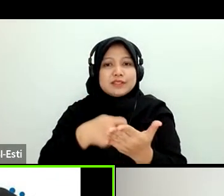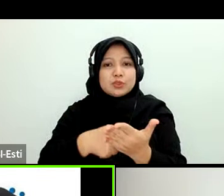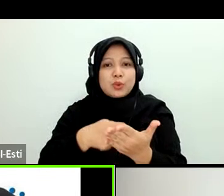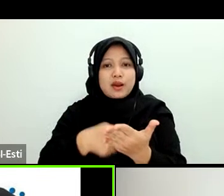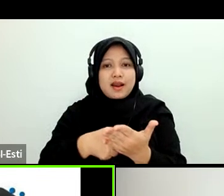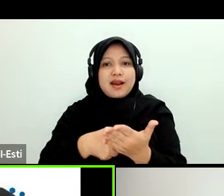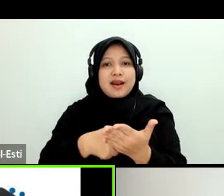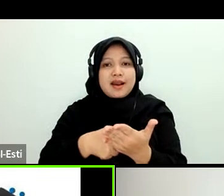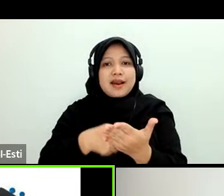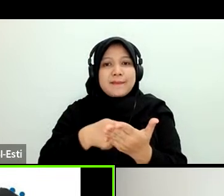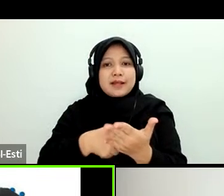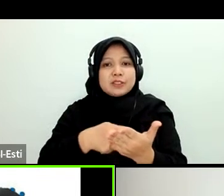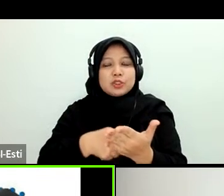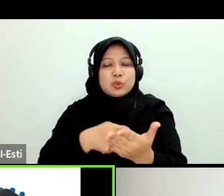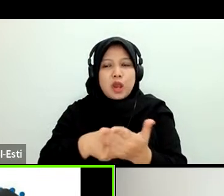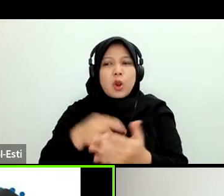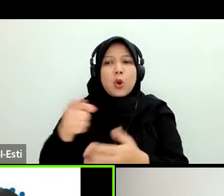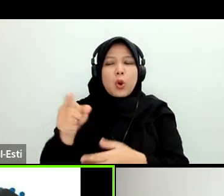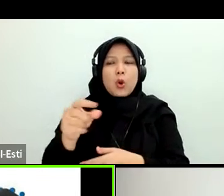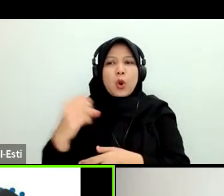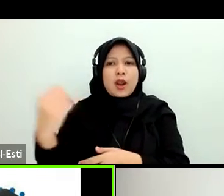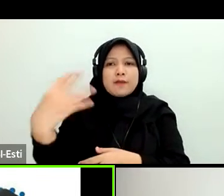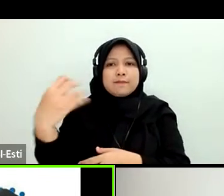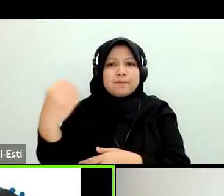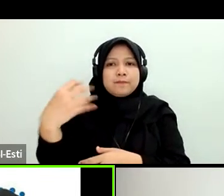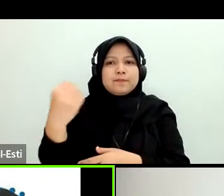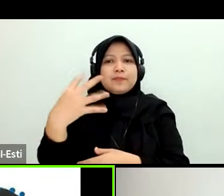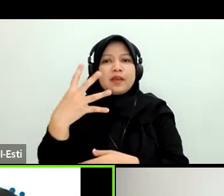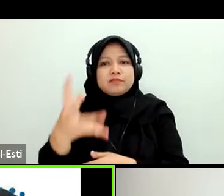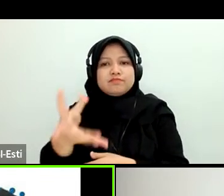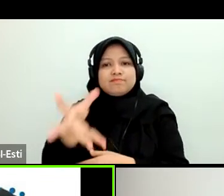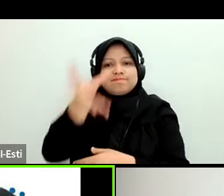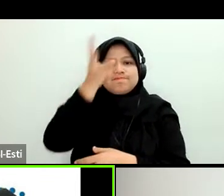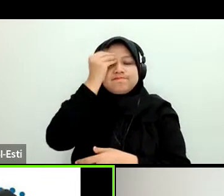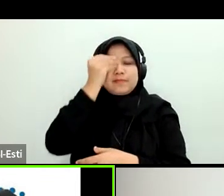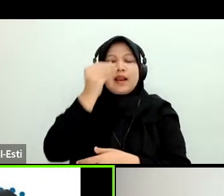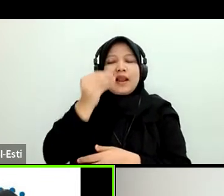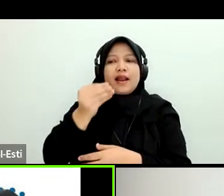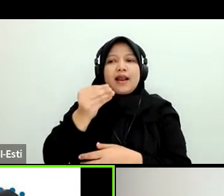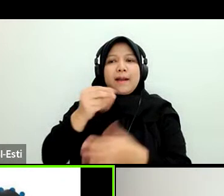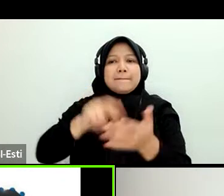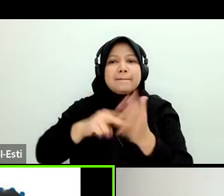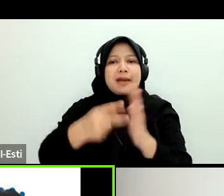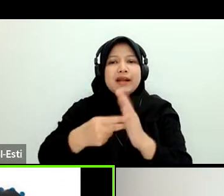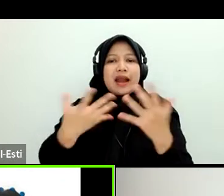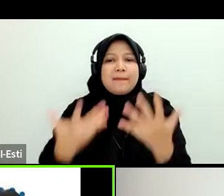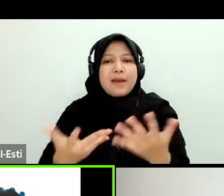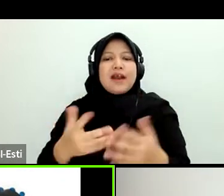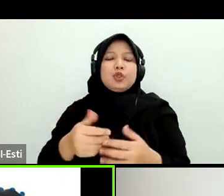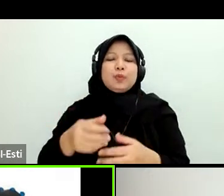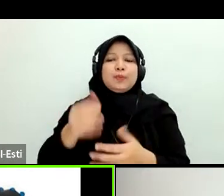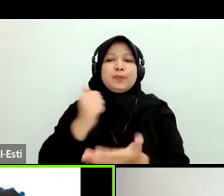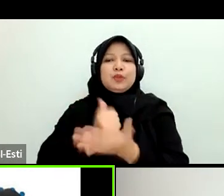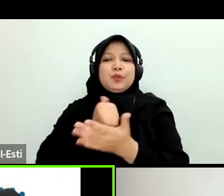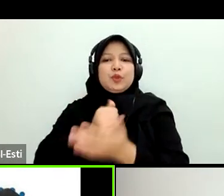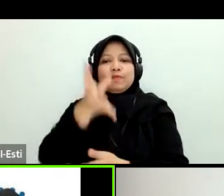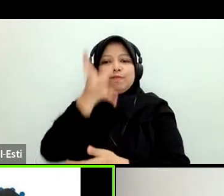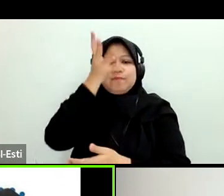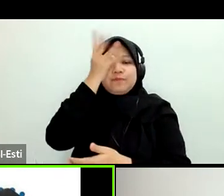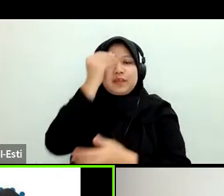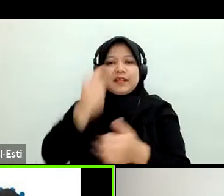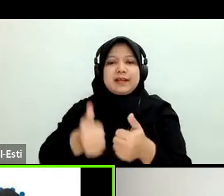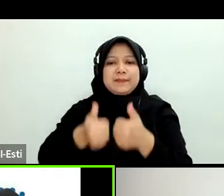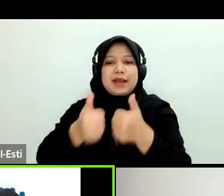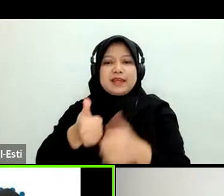dengan lebih baik tapi juga untuk mencermati jika ada potensi Habib lintas lebih jauh dapat memberi masukan terhadap produk-produk hukum